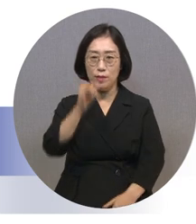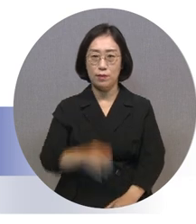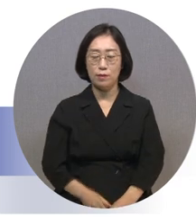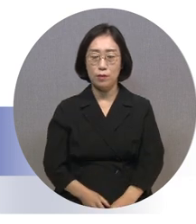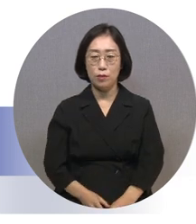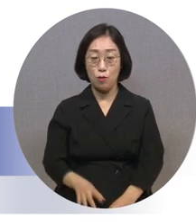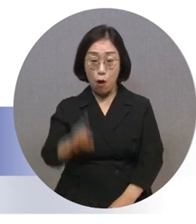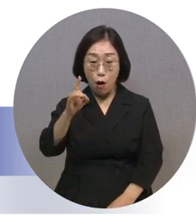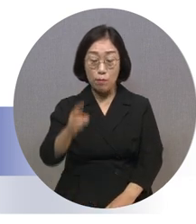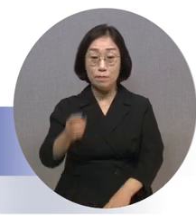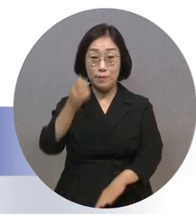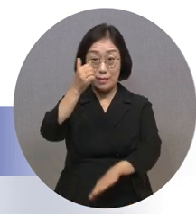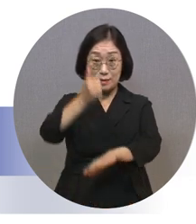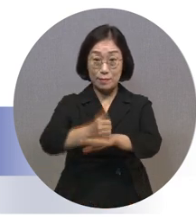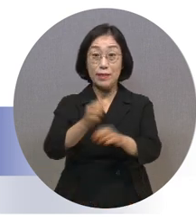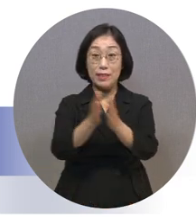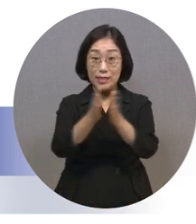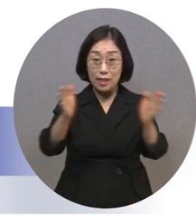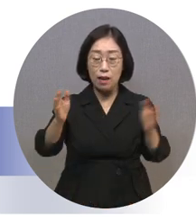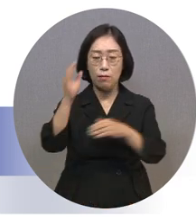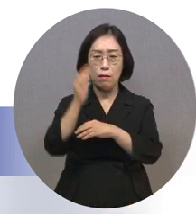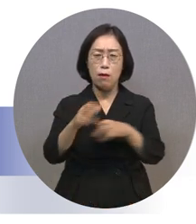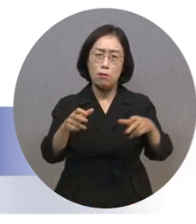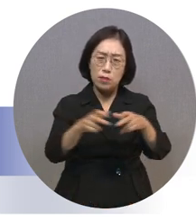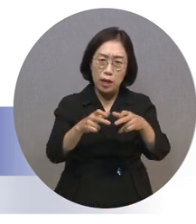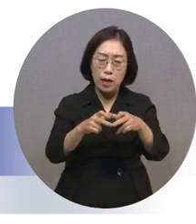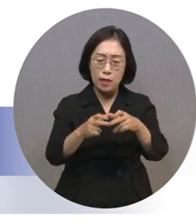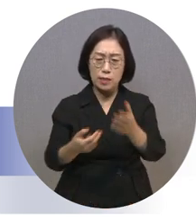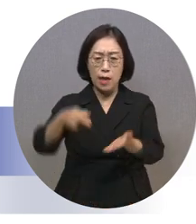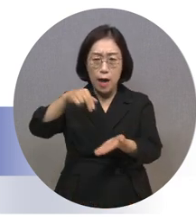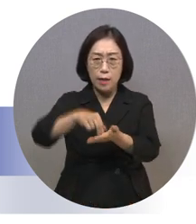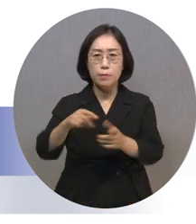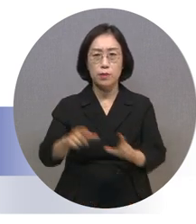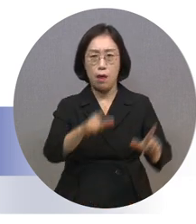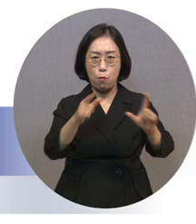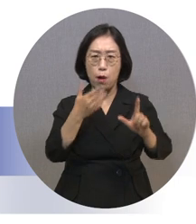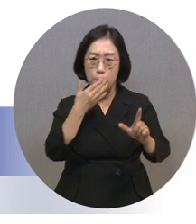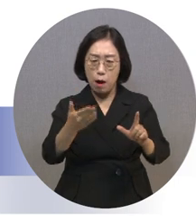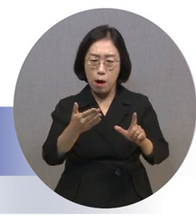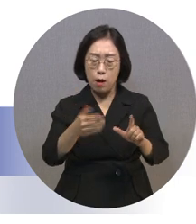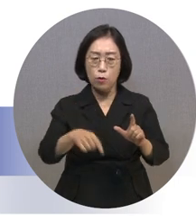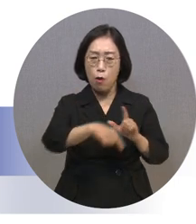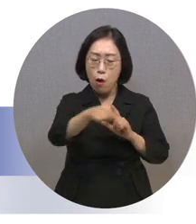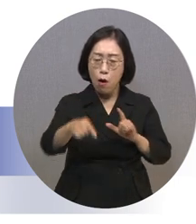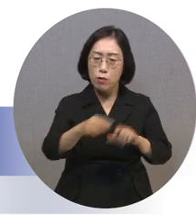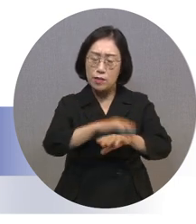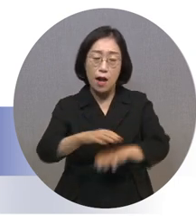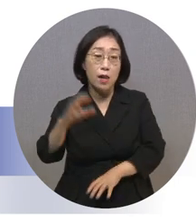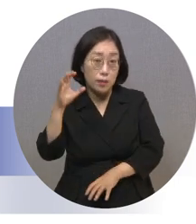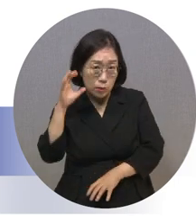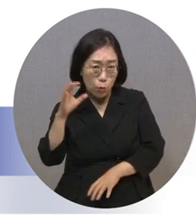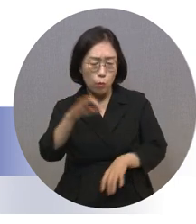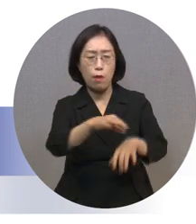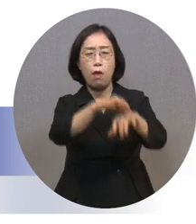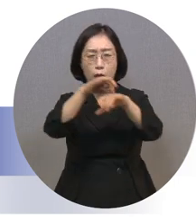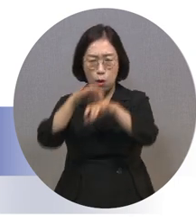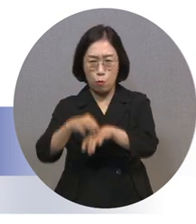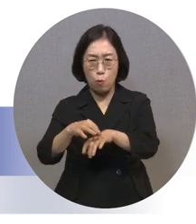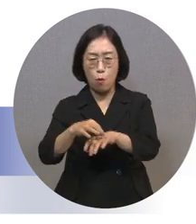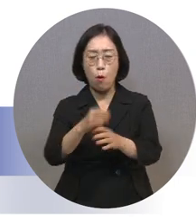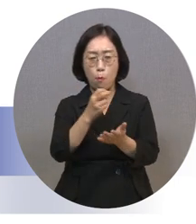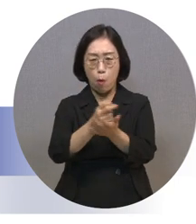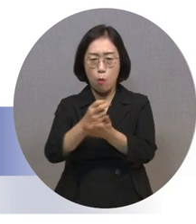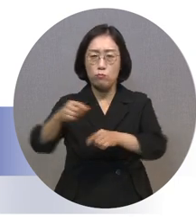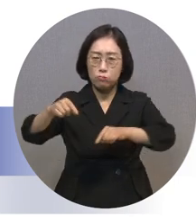취임사에서 장애인이 직업 생활을 통해 자립할 수 있도록 현장과 소통하고 제도에 반영할 것이라고